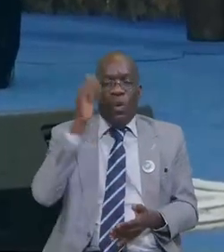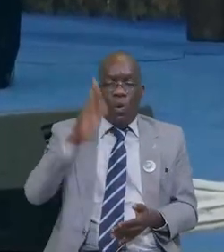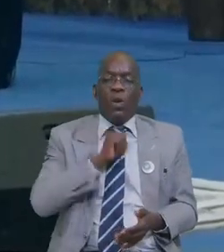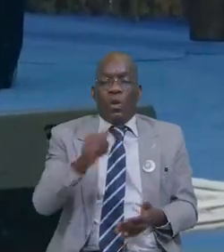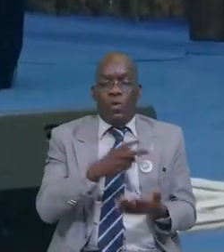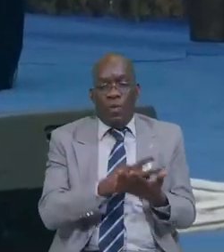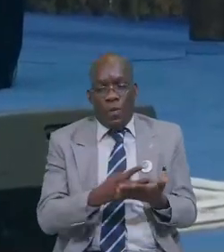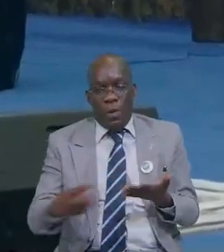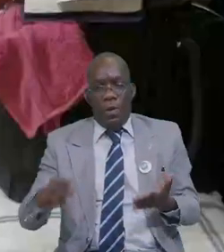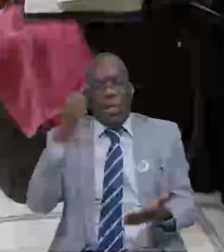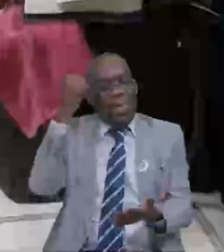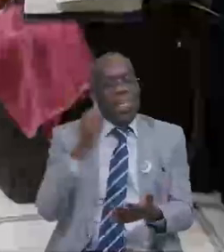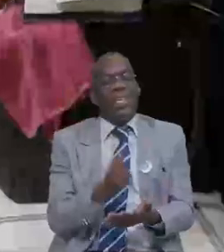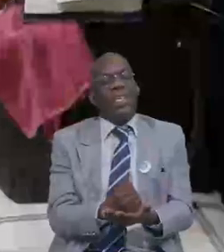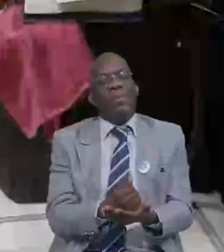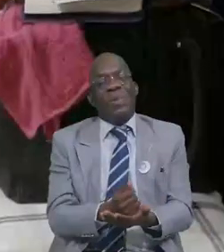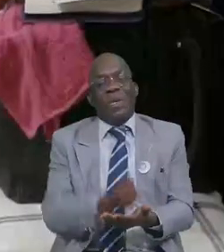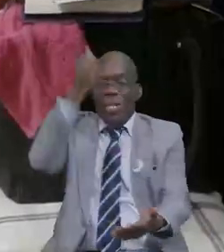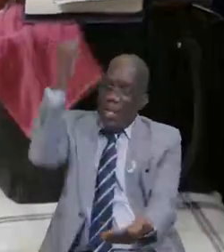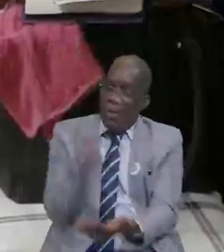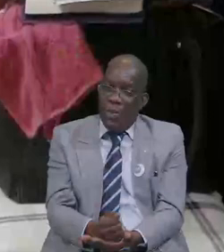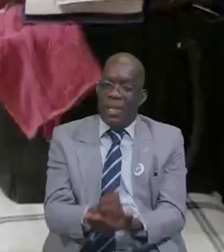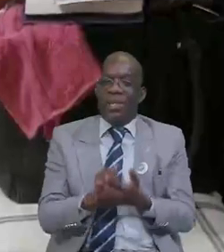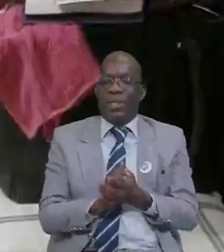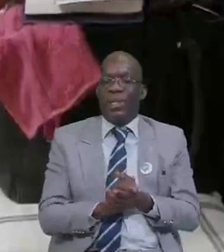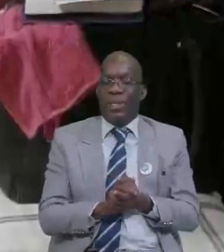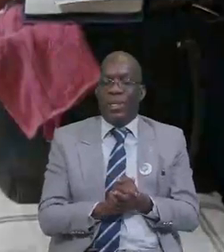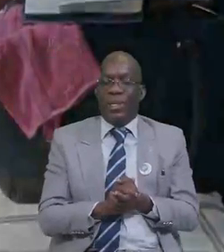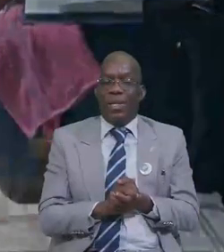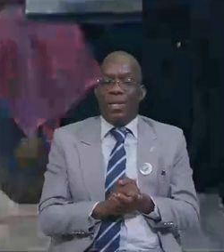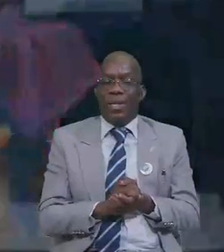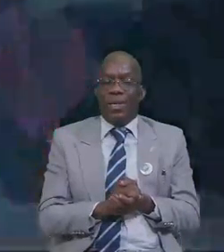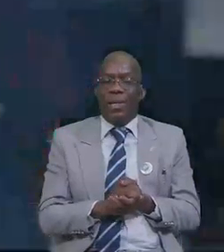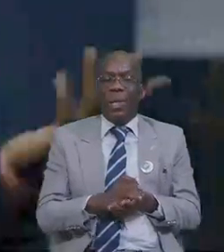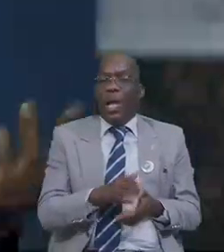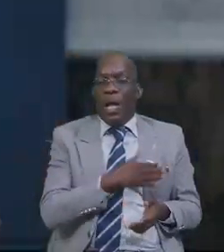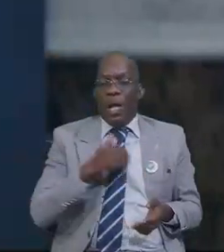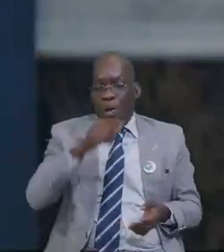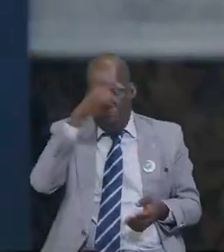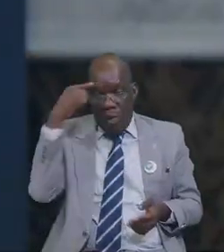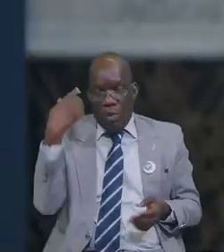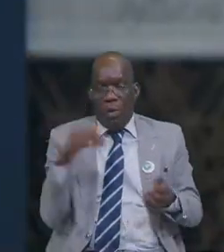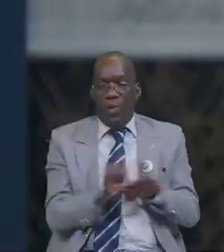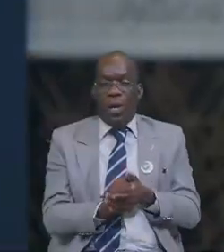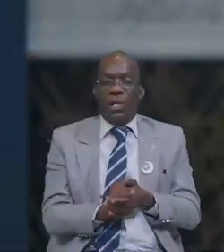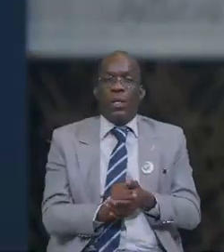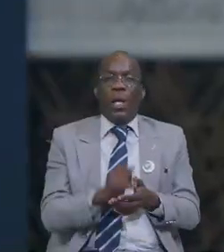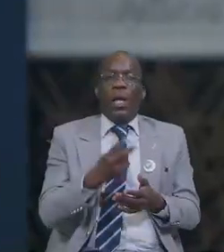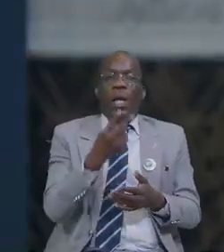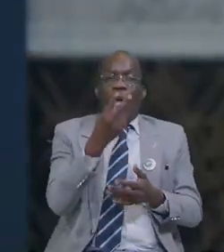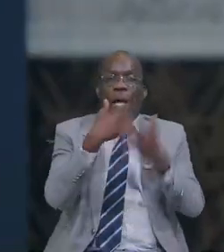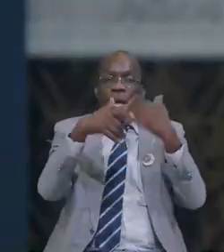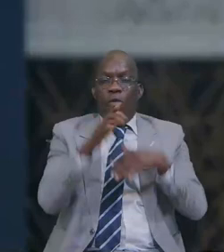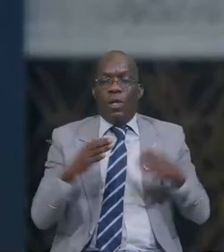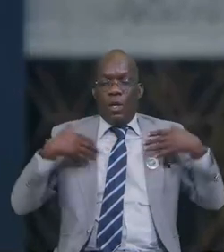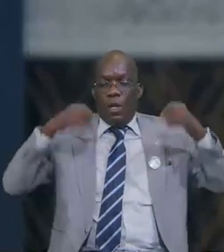ne vas pas échouer. Amen, non. Alors, à cause de cette